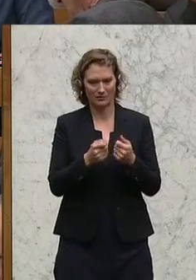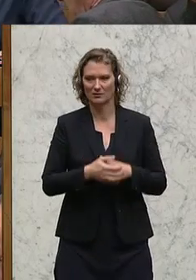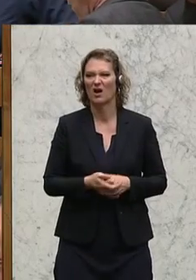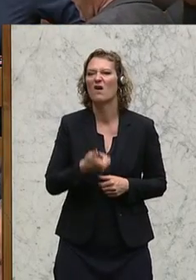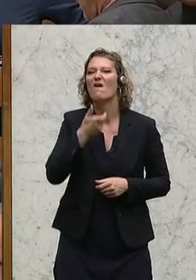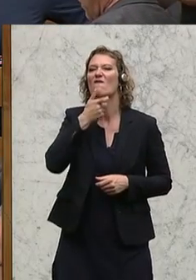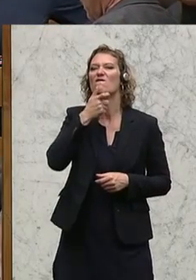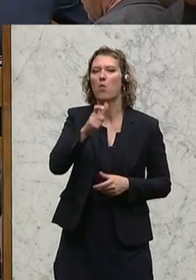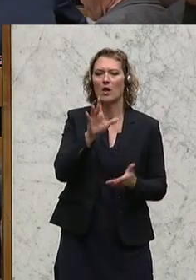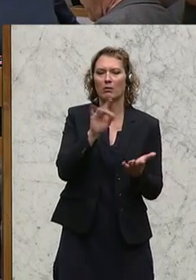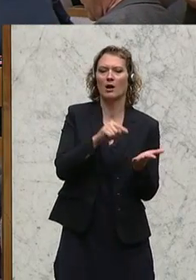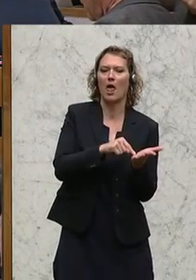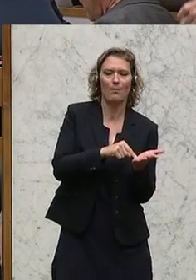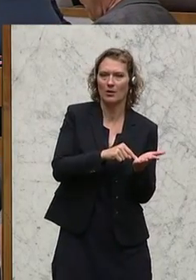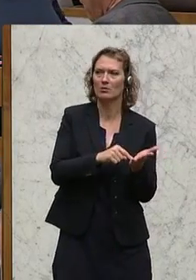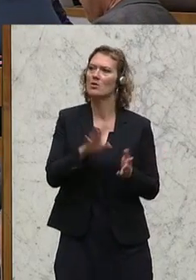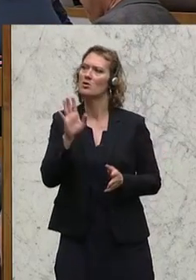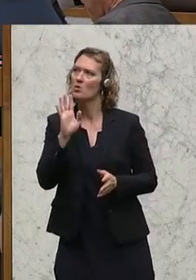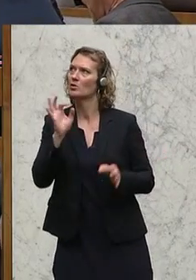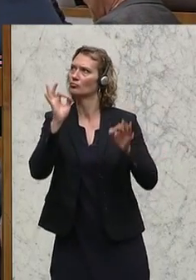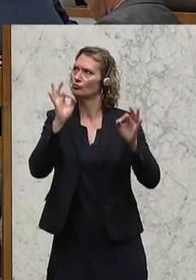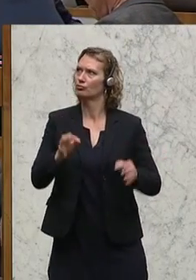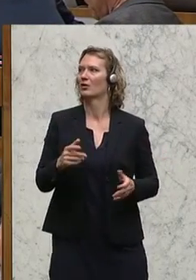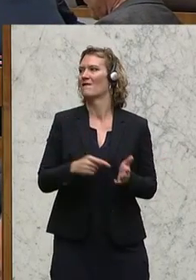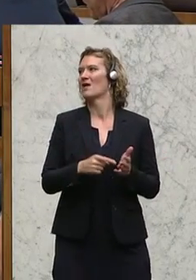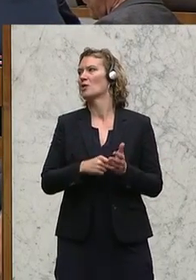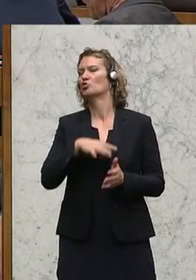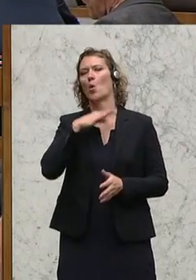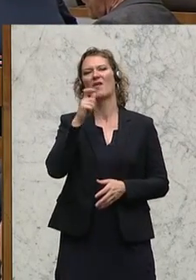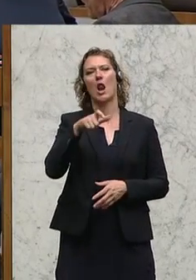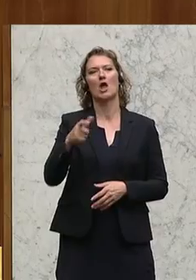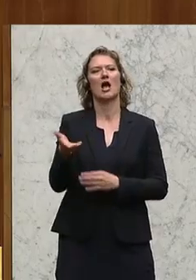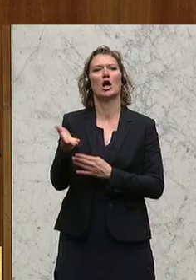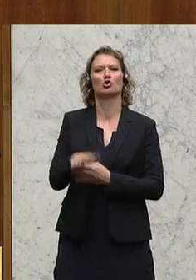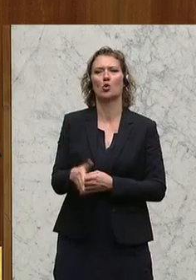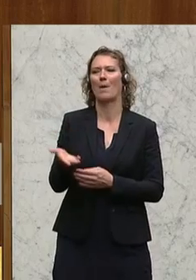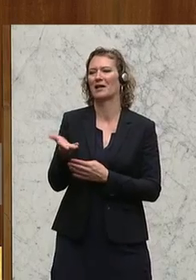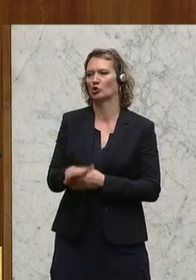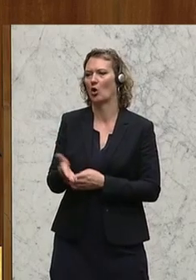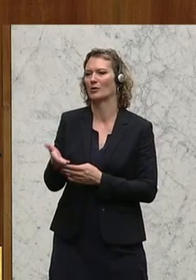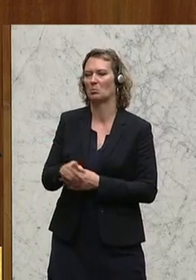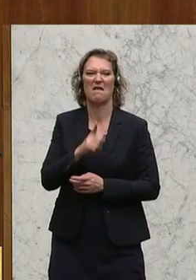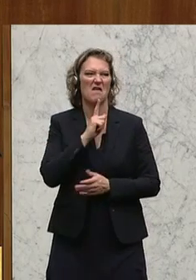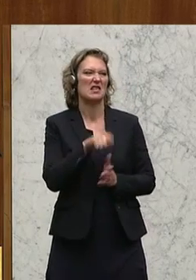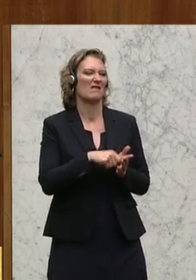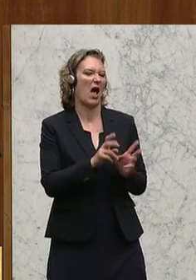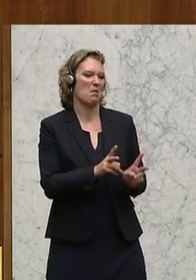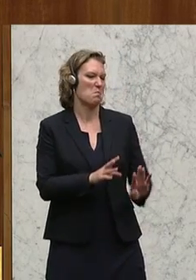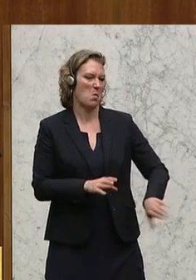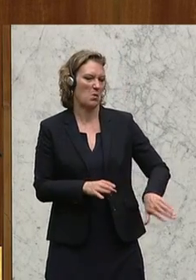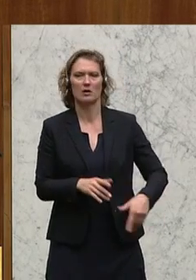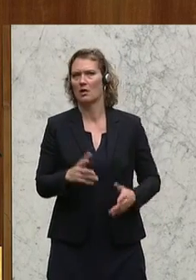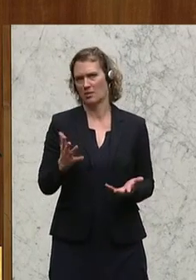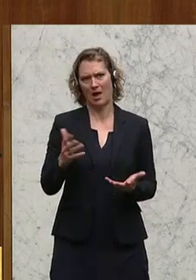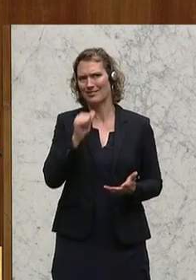an das Wort des Gesetzes festglauben und sagen, wir lassen jetzt einfach, weil schon so viel Leute gestorben sind, weniger Leute wählen. Das wäre nicht gescheit, Herr